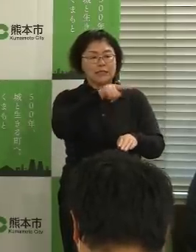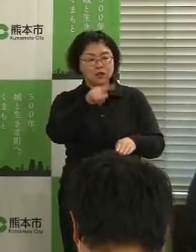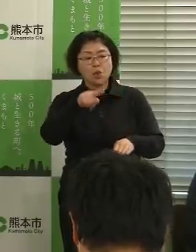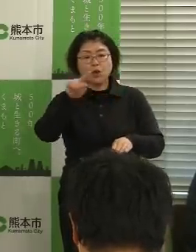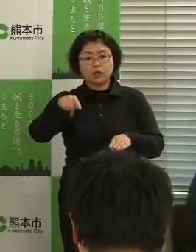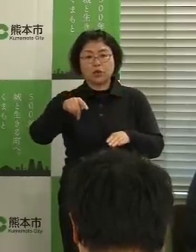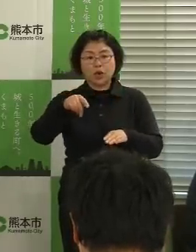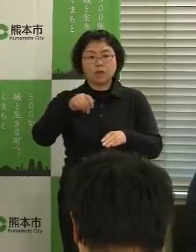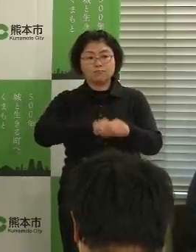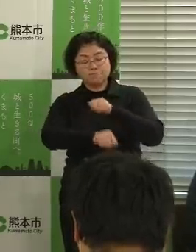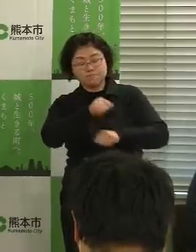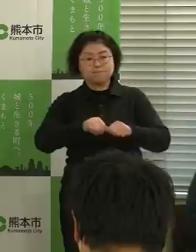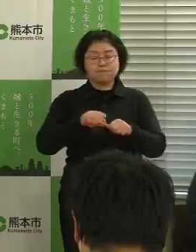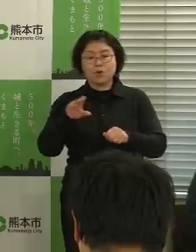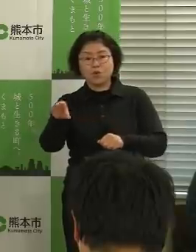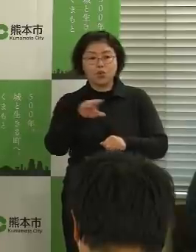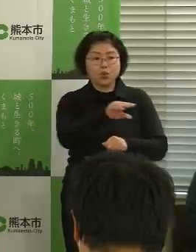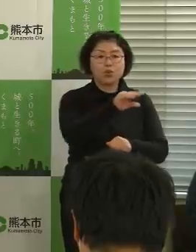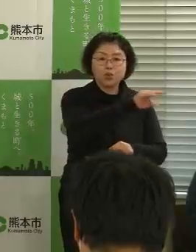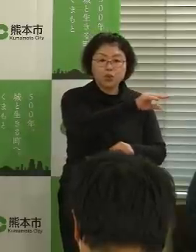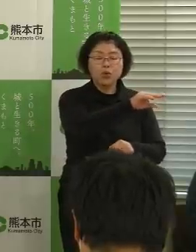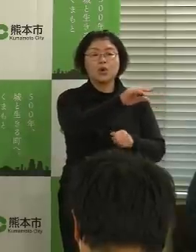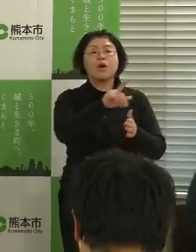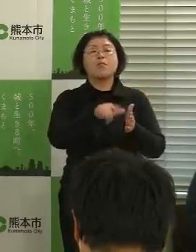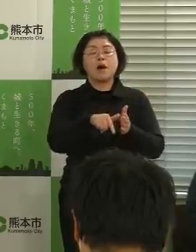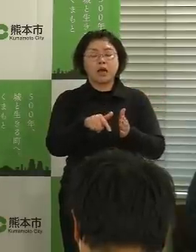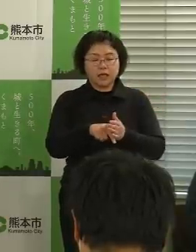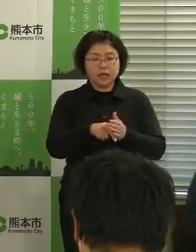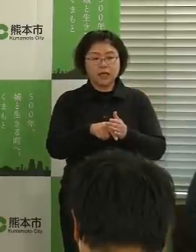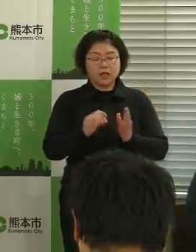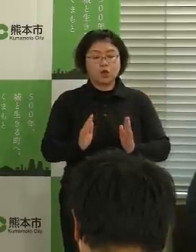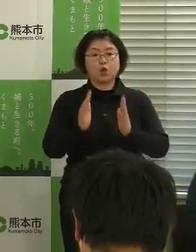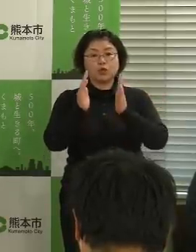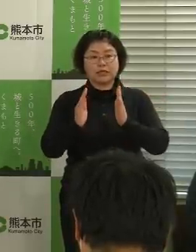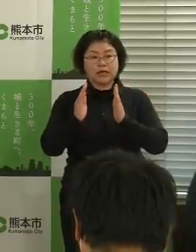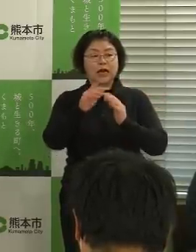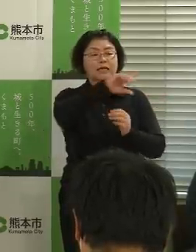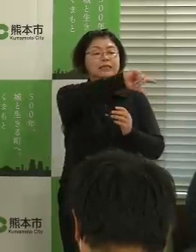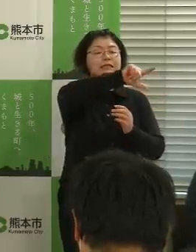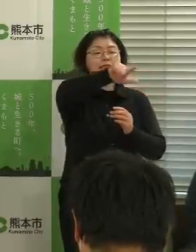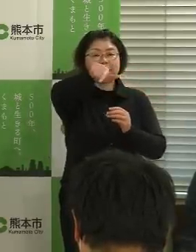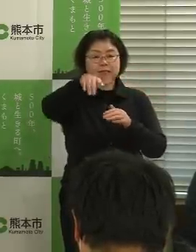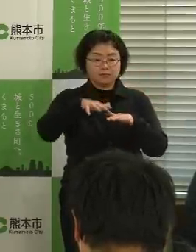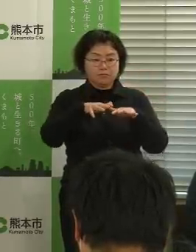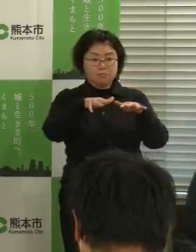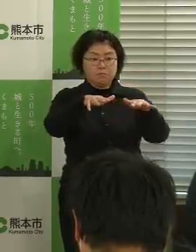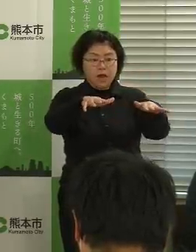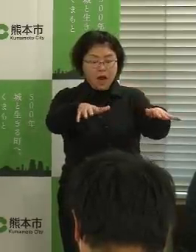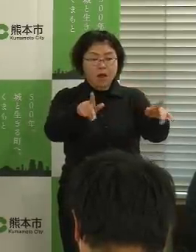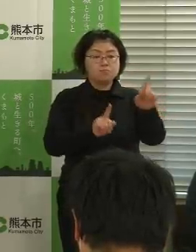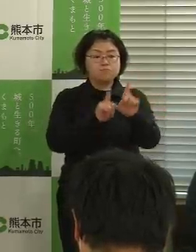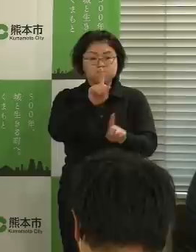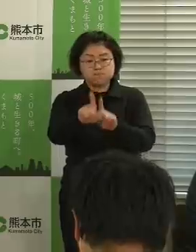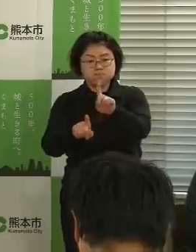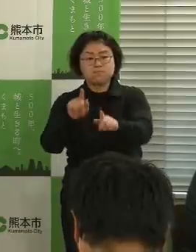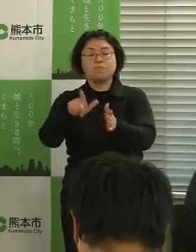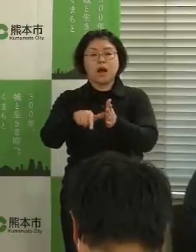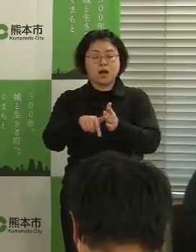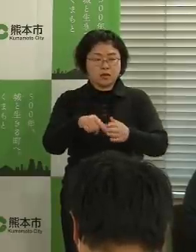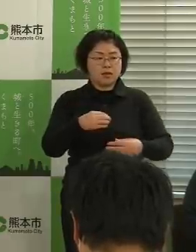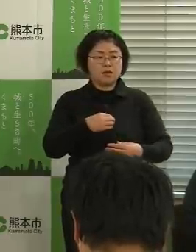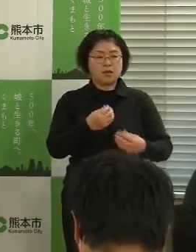加をすれば、都市から地方への感染がさらに拡大をする可能性があります